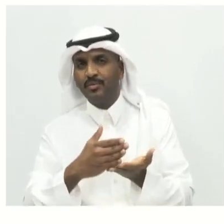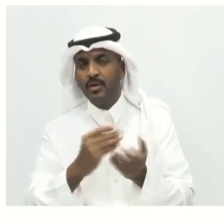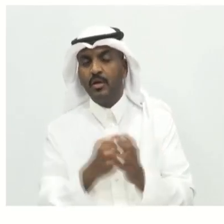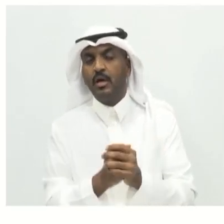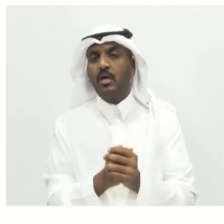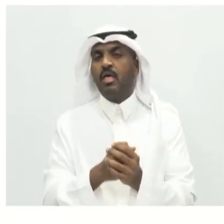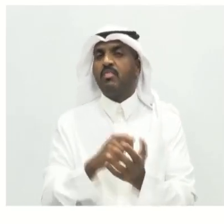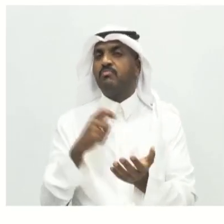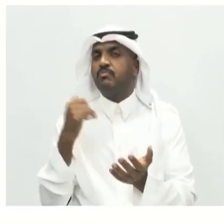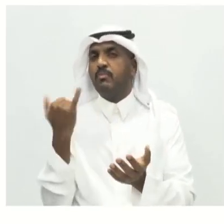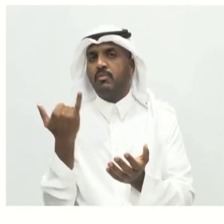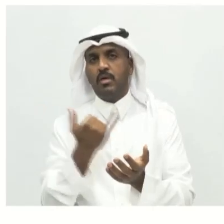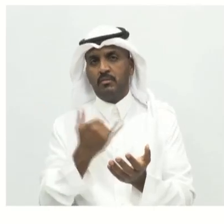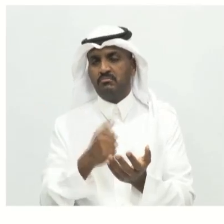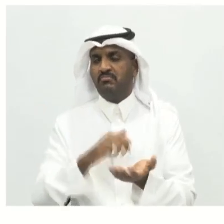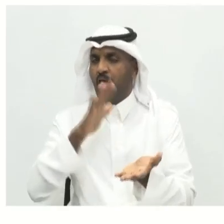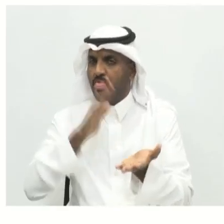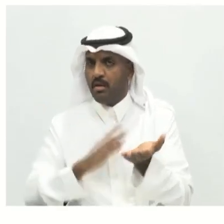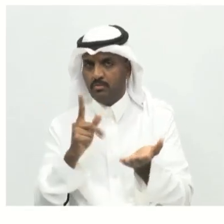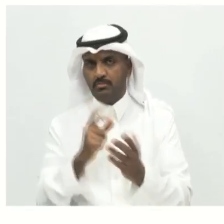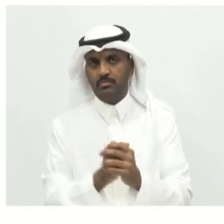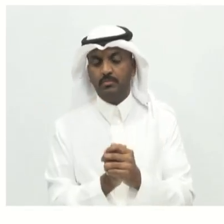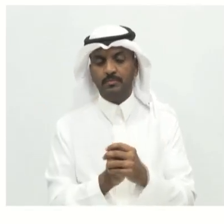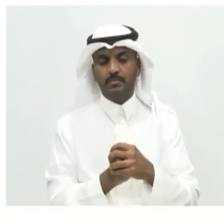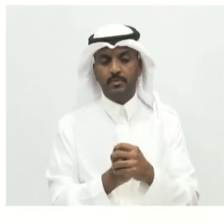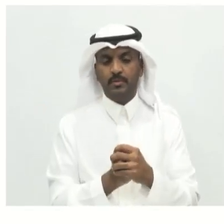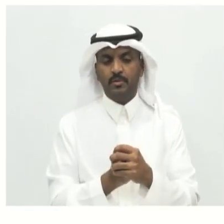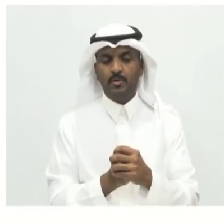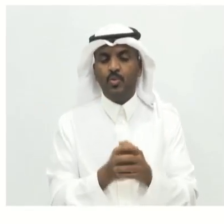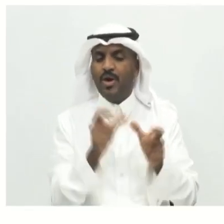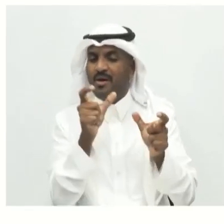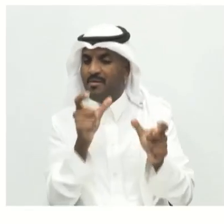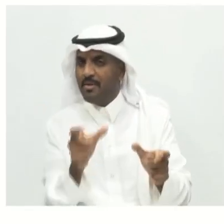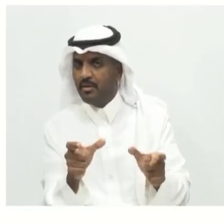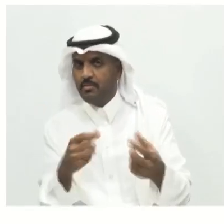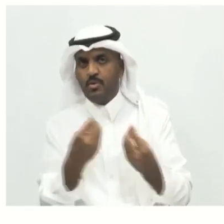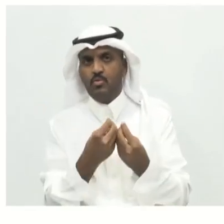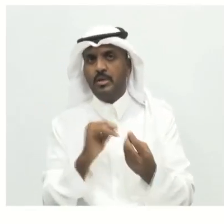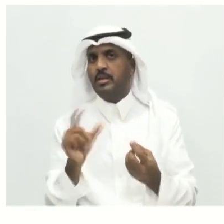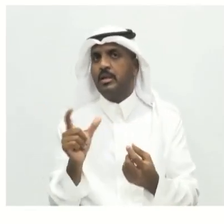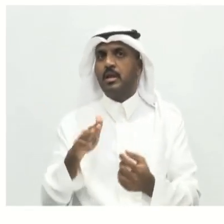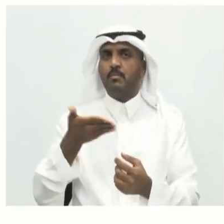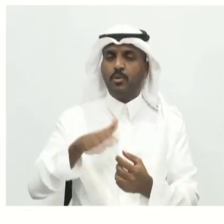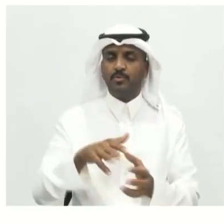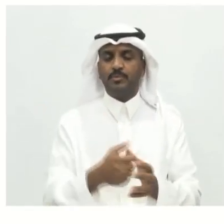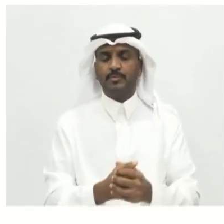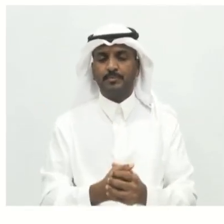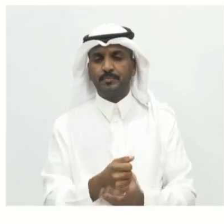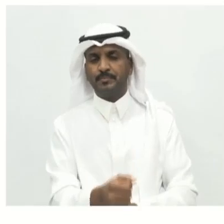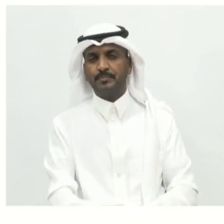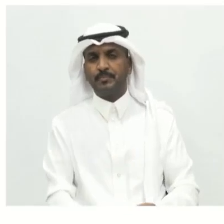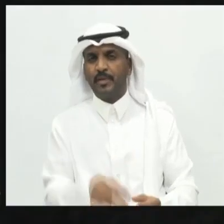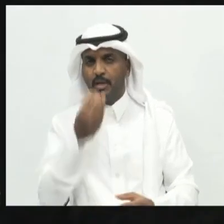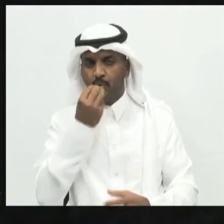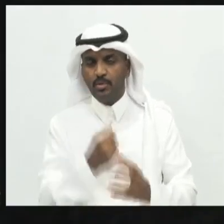الضرر نعم بقدر الحاجه ويامن معه من الموت اذا